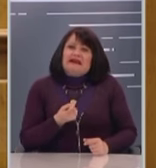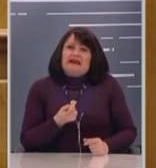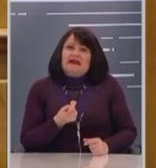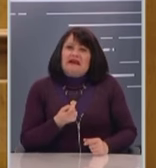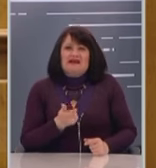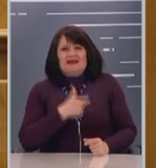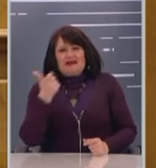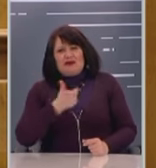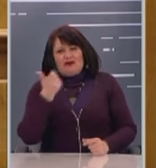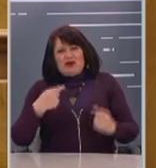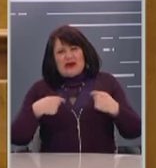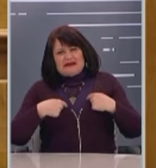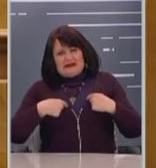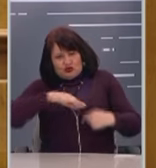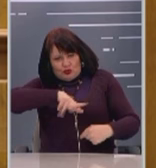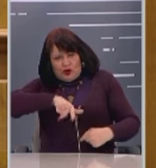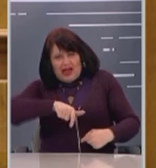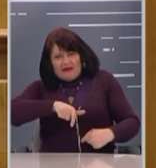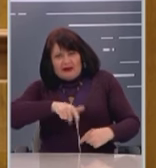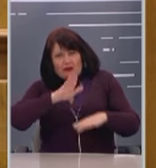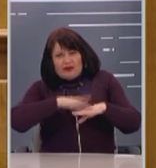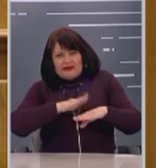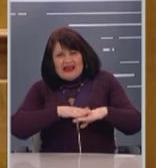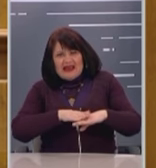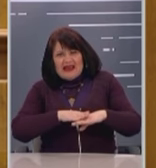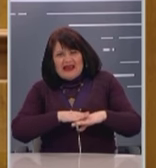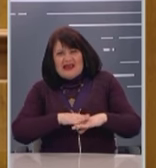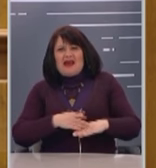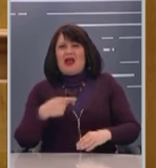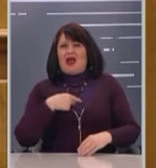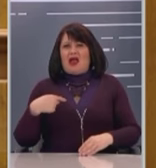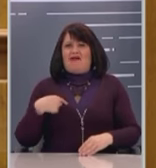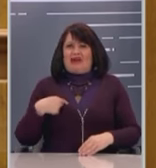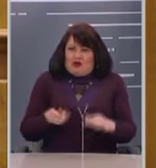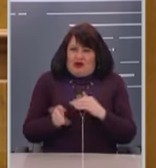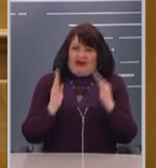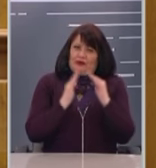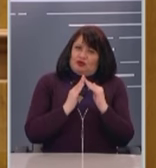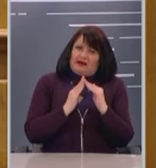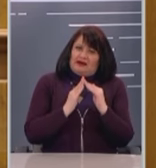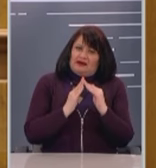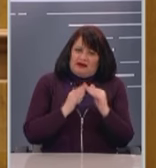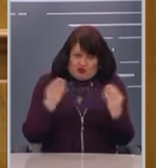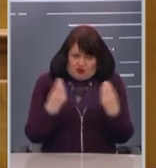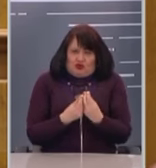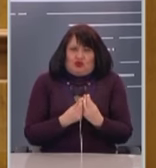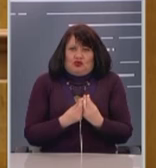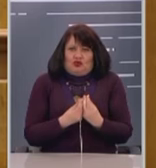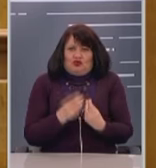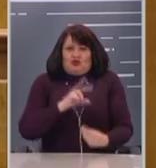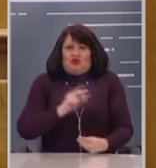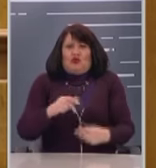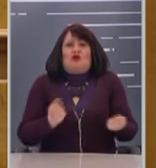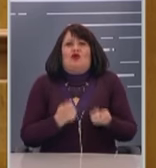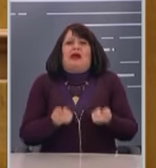κλέφτης να φοβηθεί ο νοικοκύρης. Δυστυχώς για σας, αυτή η τακτική